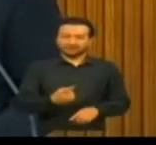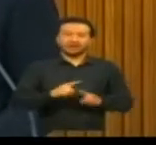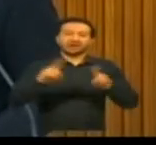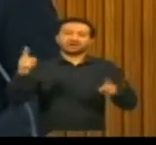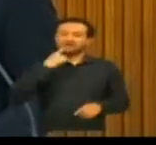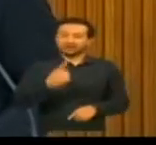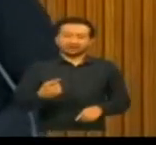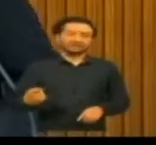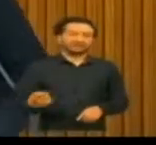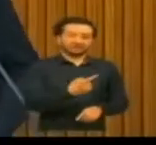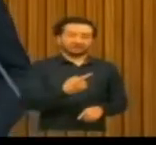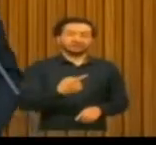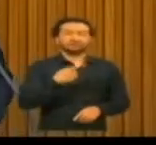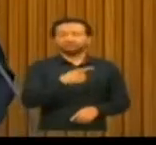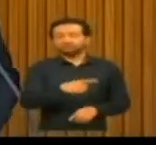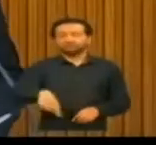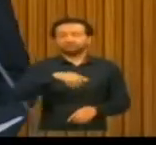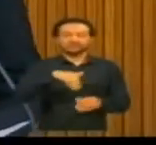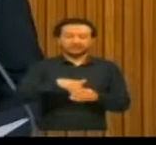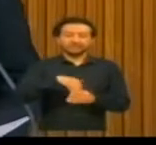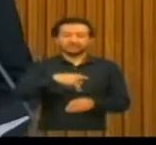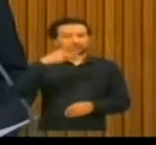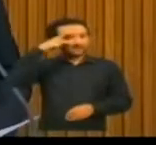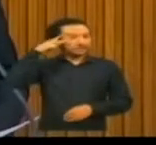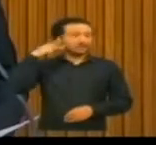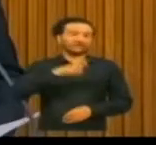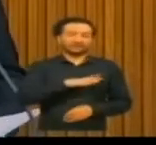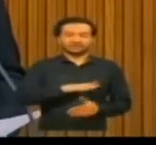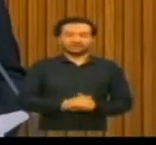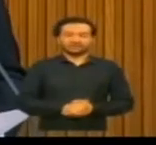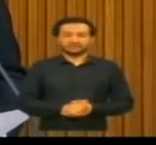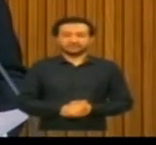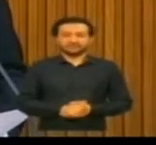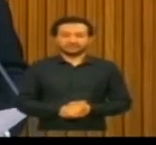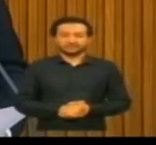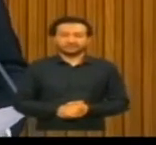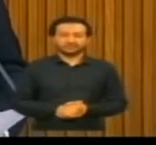İtiraz ettiler. Ne dediler? Efendim bu seçimlerde hile yapılmıştır.